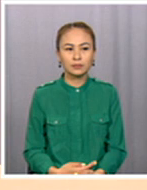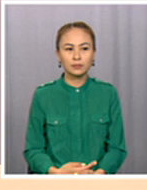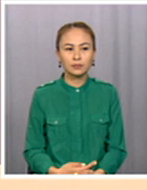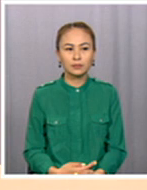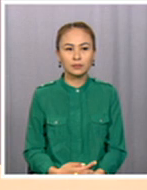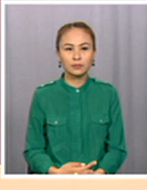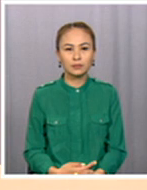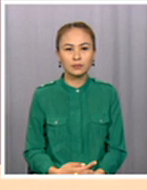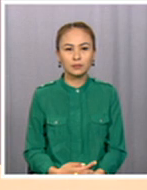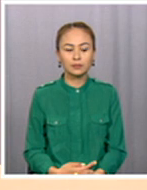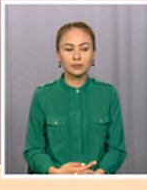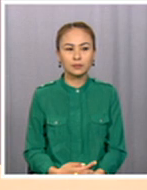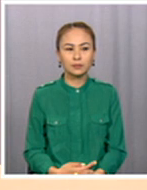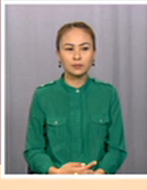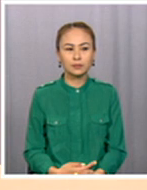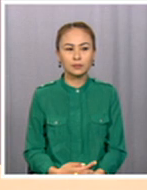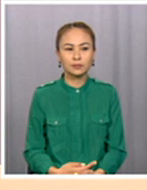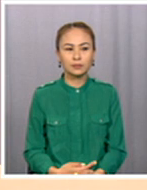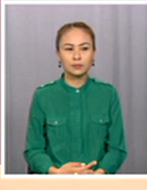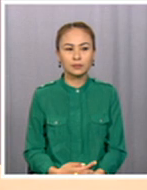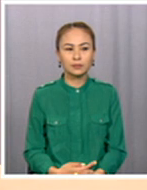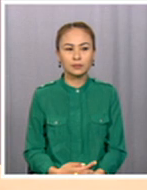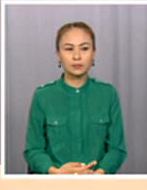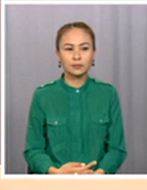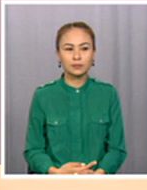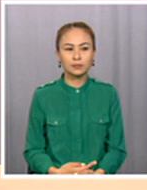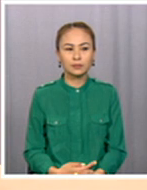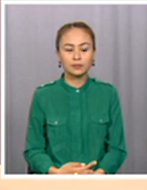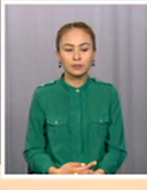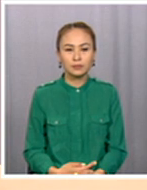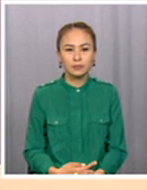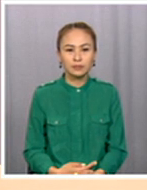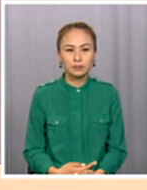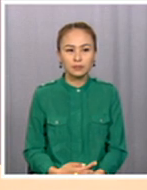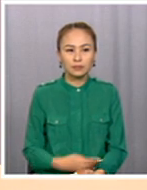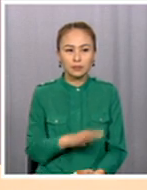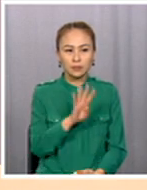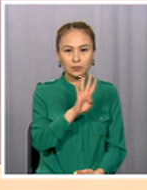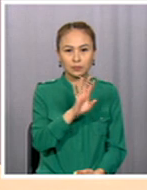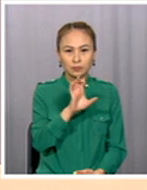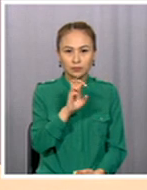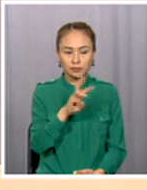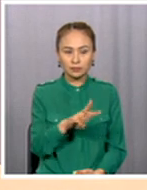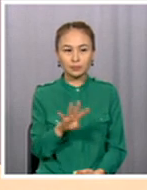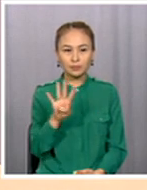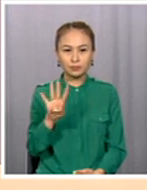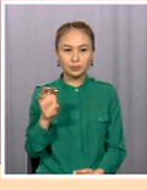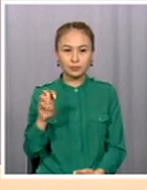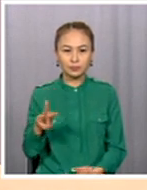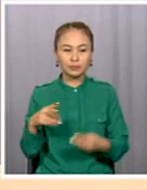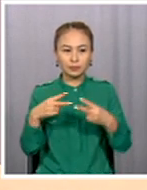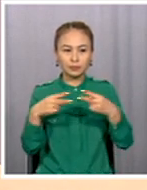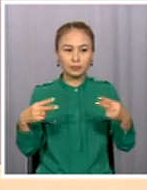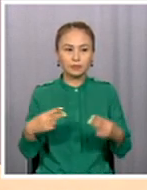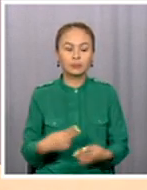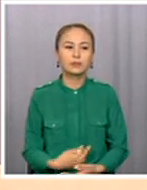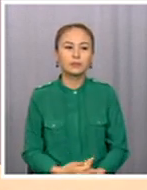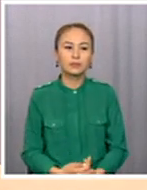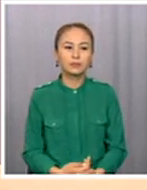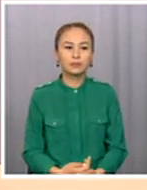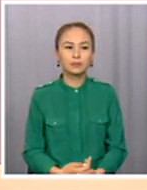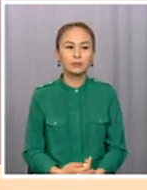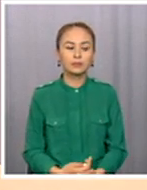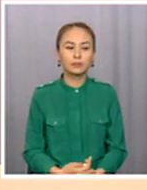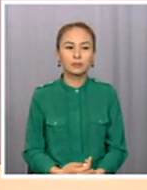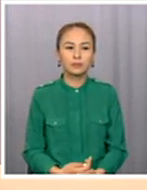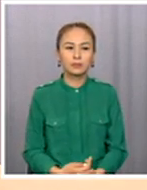анықтап, бірге жасайық. Дұрыс жауап тексерейік. 4 сантиметр 4 сантиметрге тең. Жарайсындар, балалар.